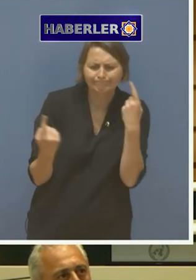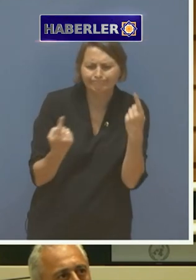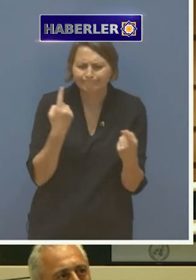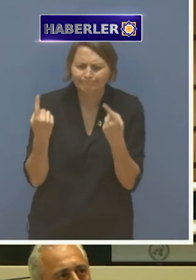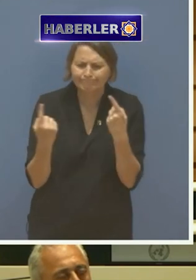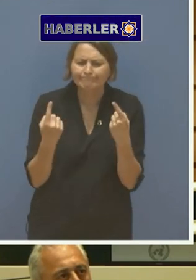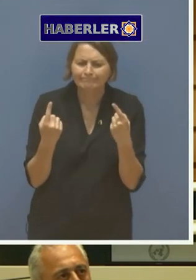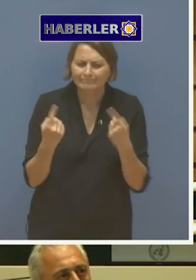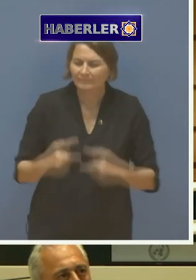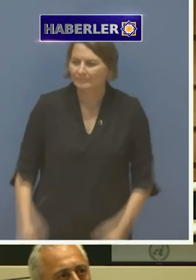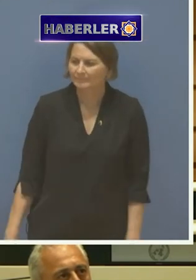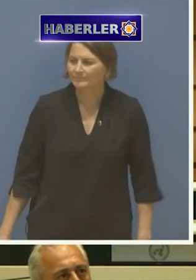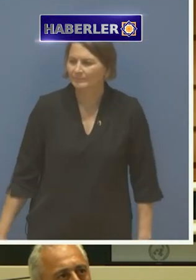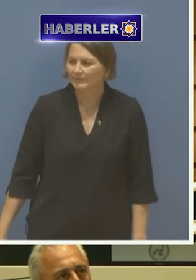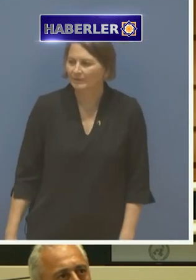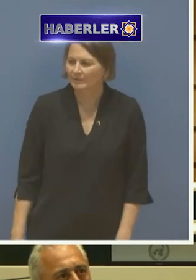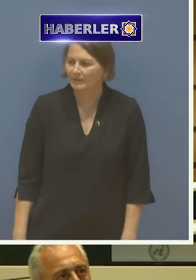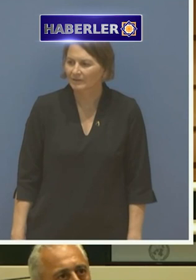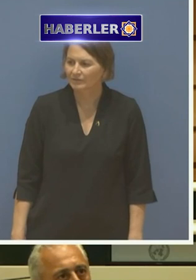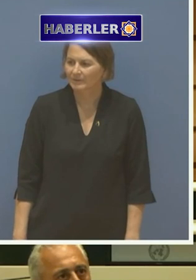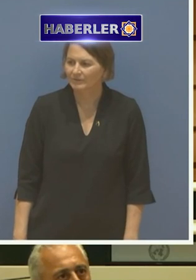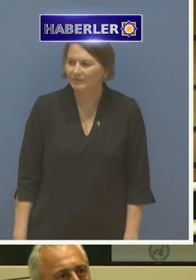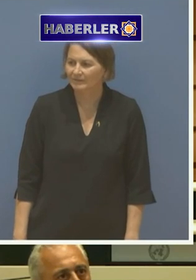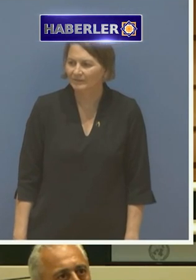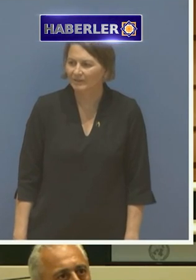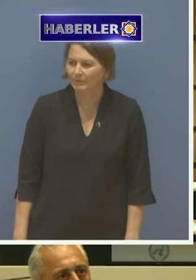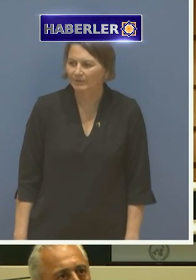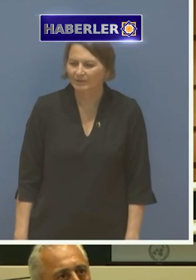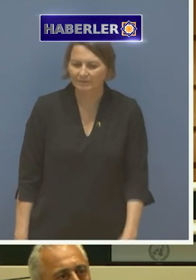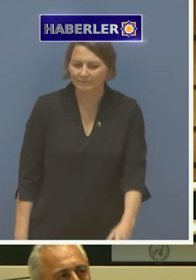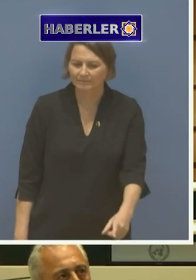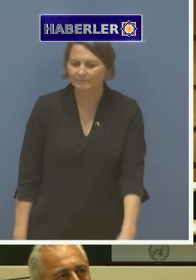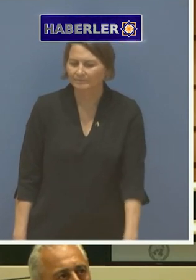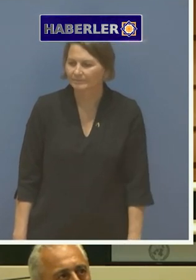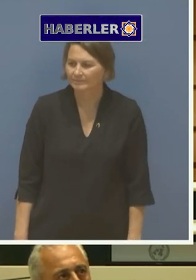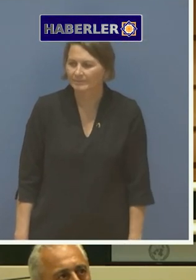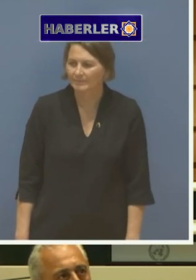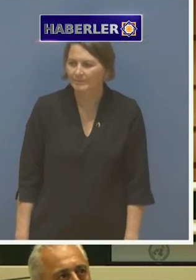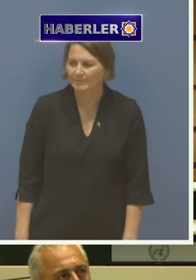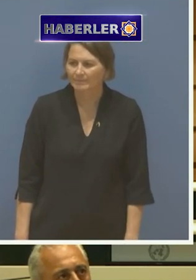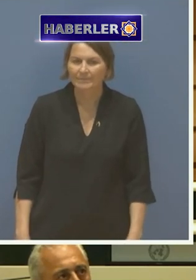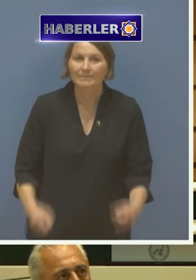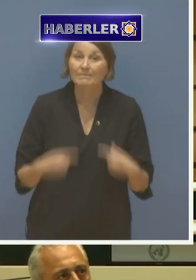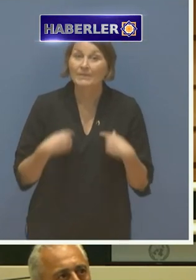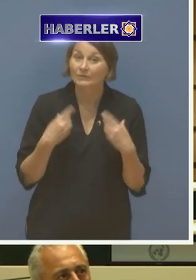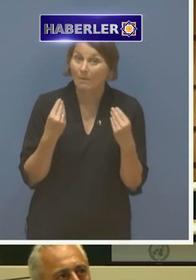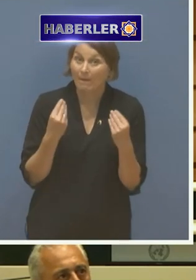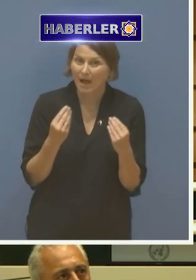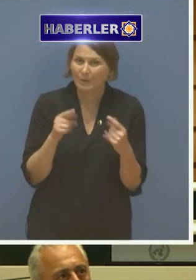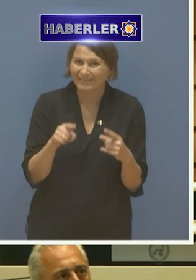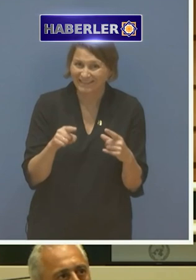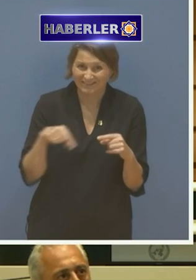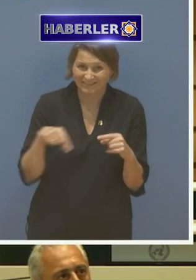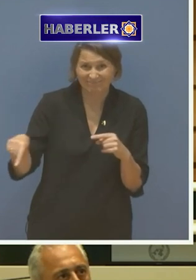1894'te başlayan Türk-Osmanlı soykırım, Arminosit programlarının devam etmesi ve topraklarımızın yasa dışı